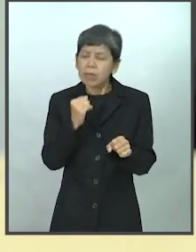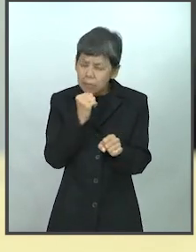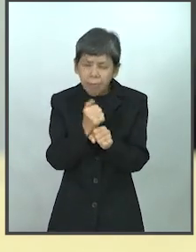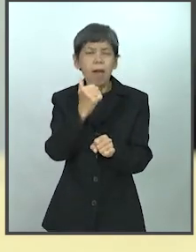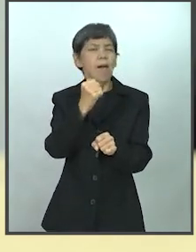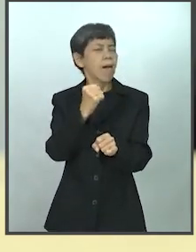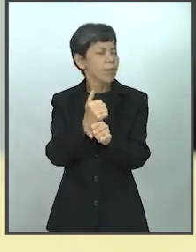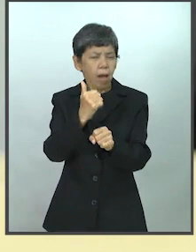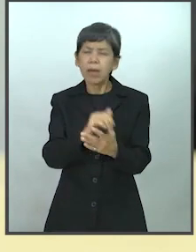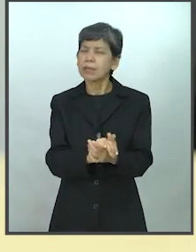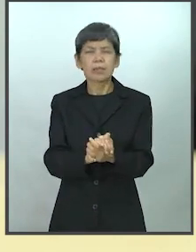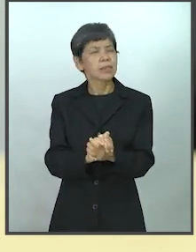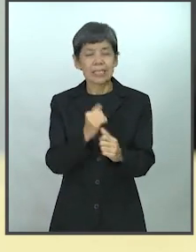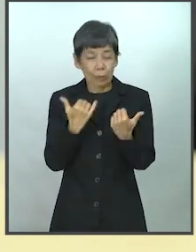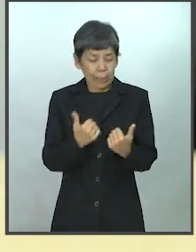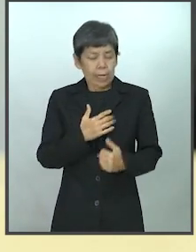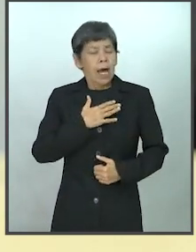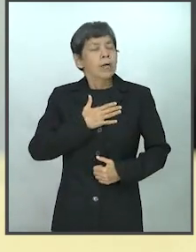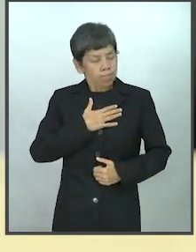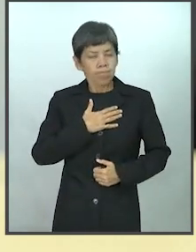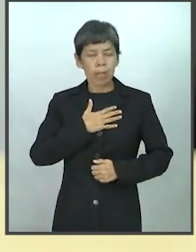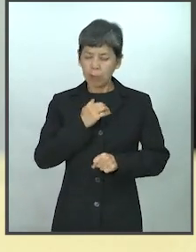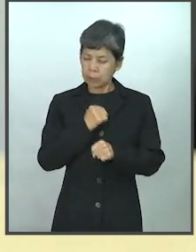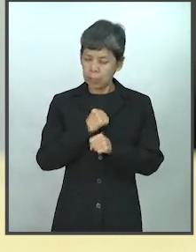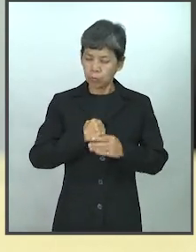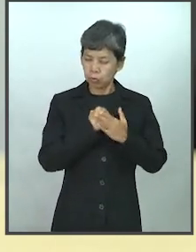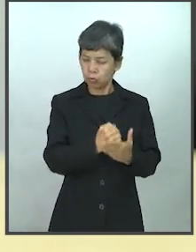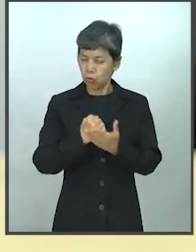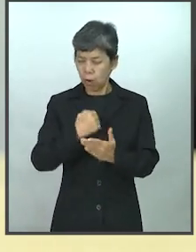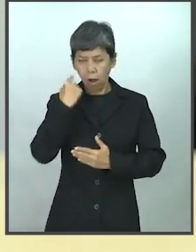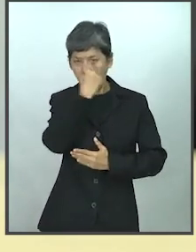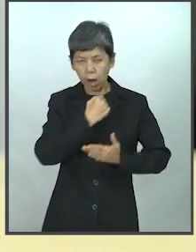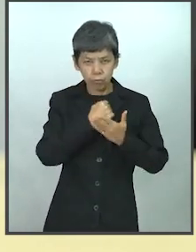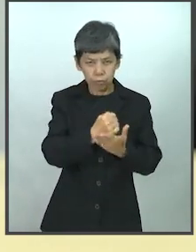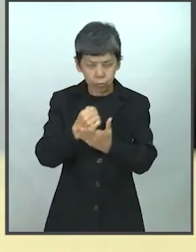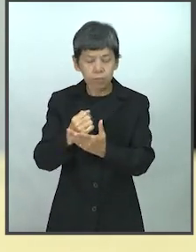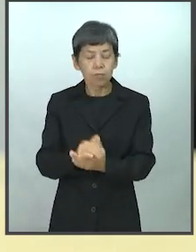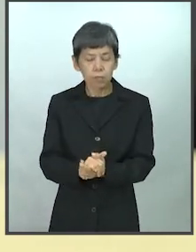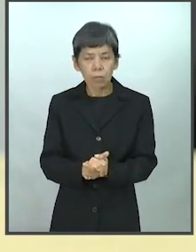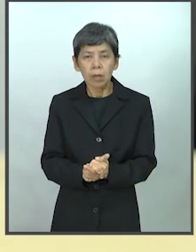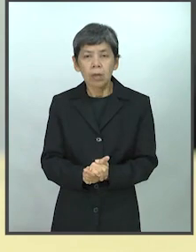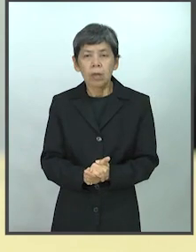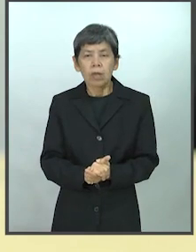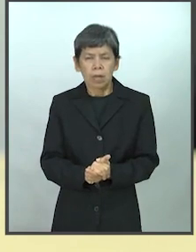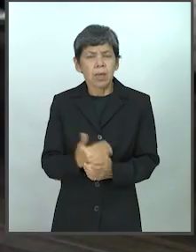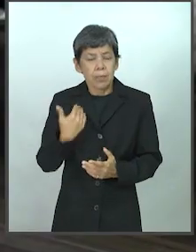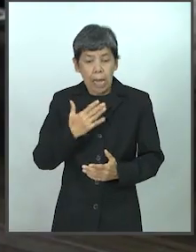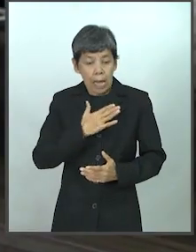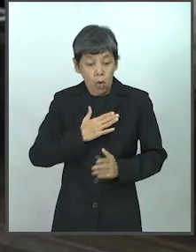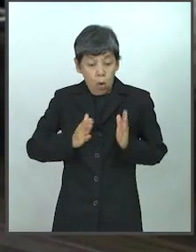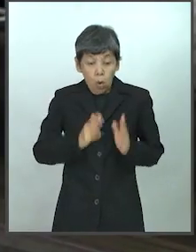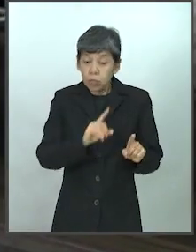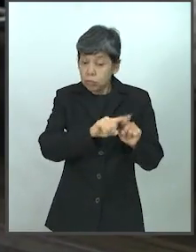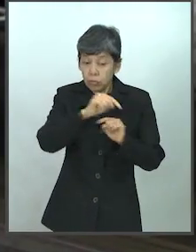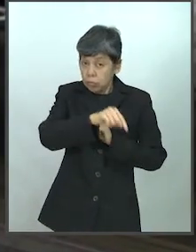ยนะตั้งใจว่าวันนี้จะทำอะไรเพื่อคนอื่นบ้างนะครับเพราะฉะนั้นนะมันก็จะทำให้บุคคล